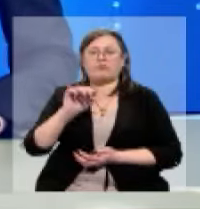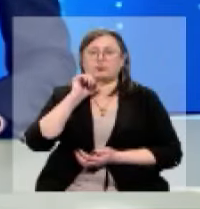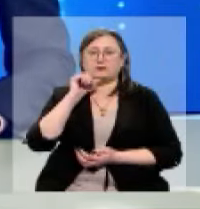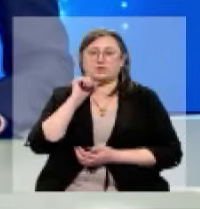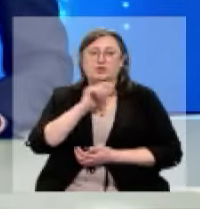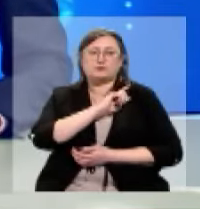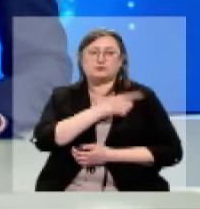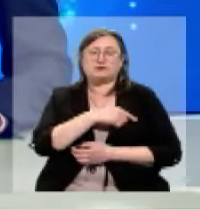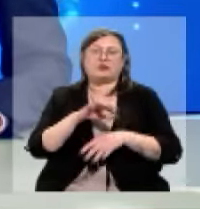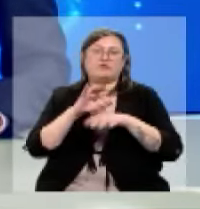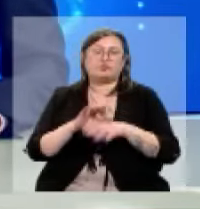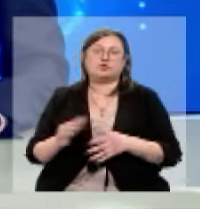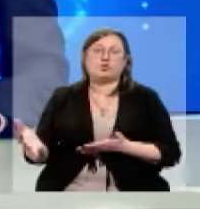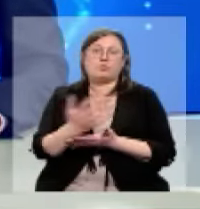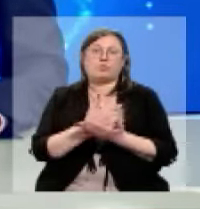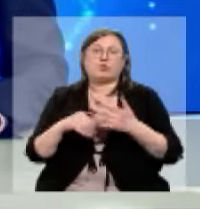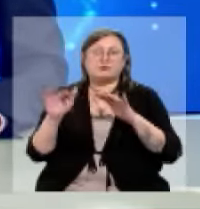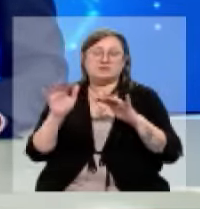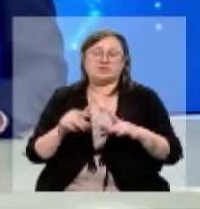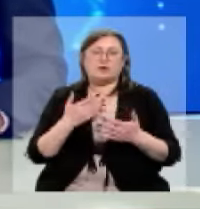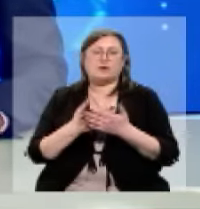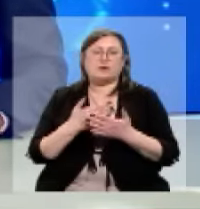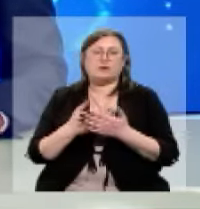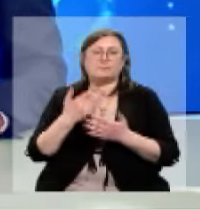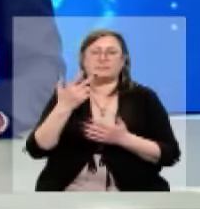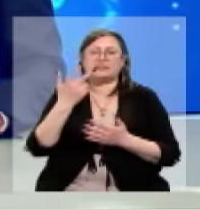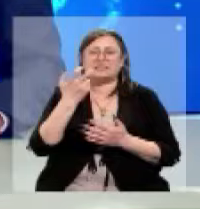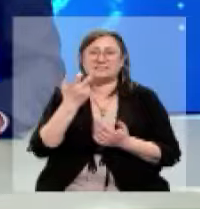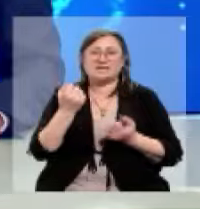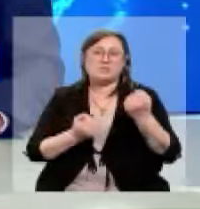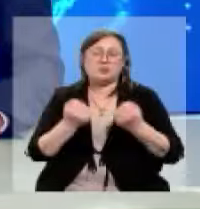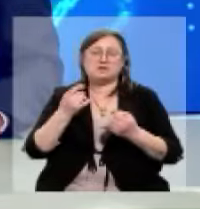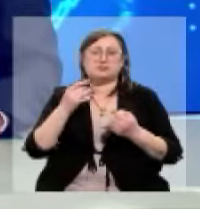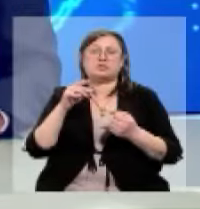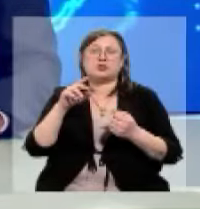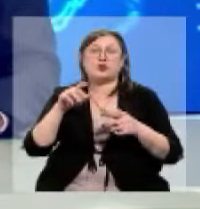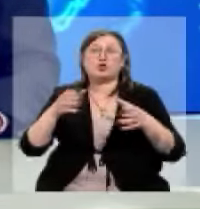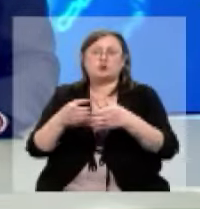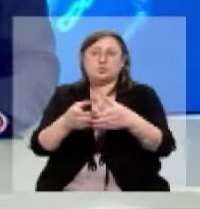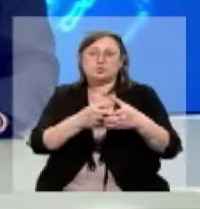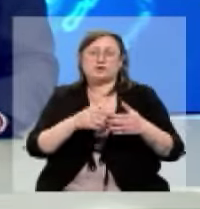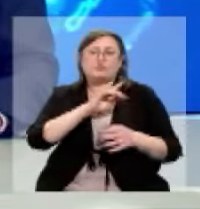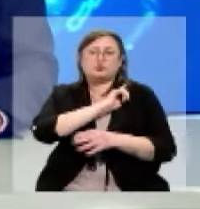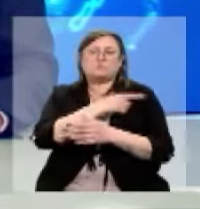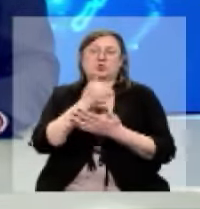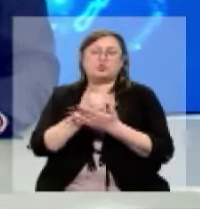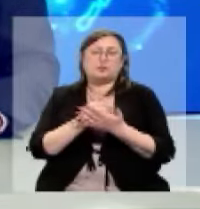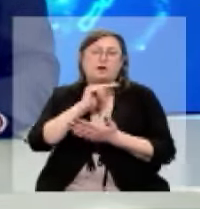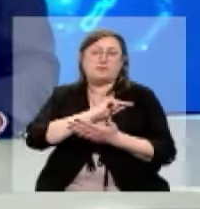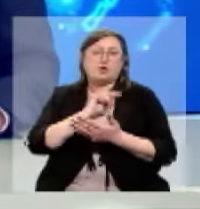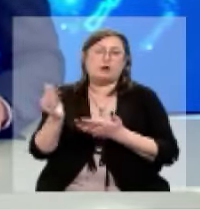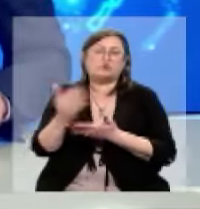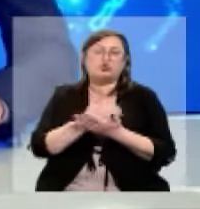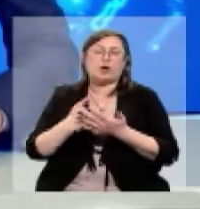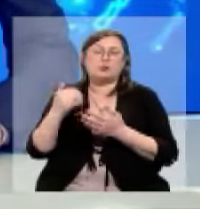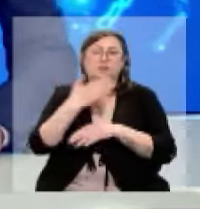Қостанайда қар тазарту жұмыстары қарқынды жүргізіліп жатыр. 300-ге жуық техника мен коммуналшылар күшейтілген кестеде қала көшелері